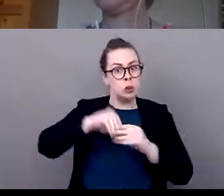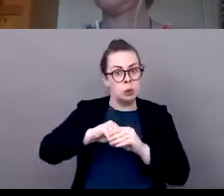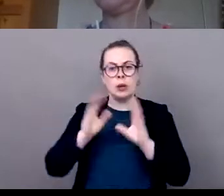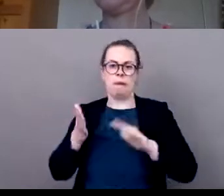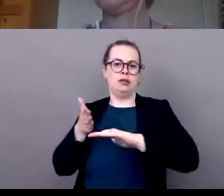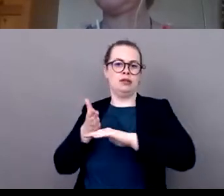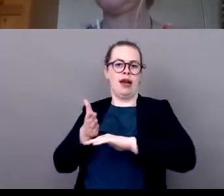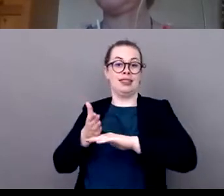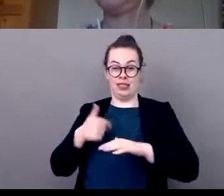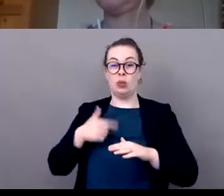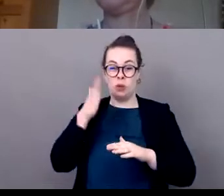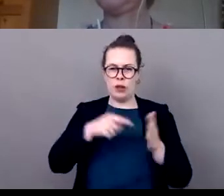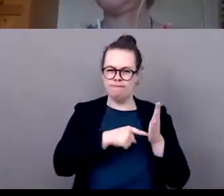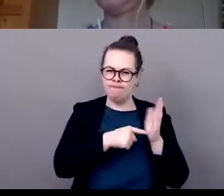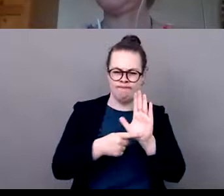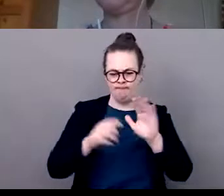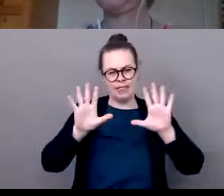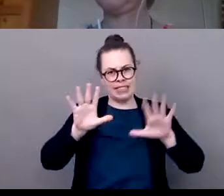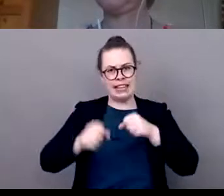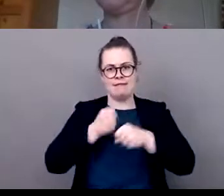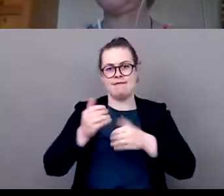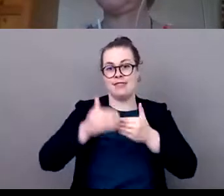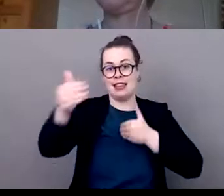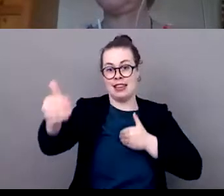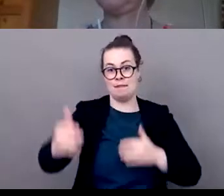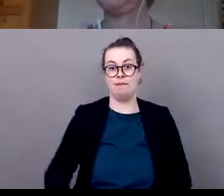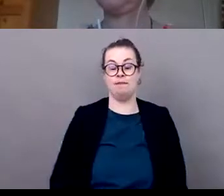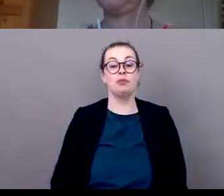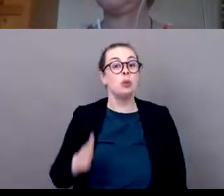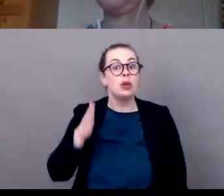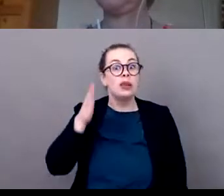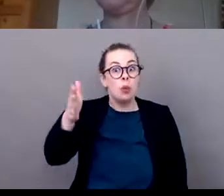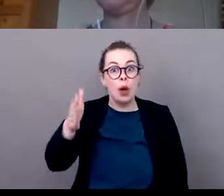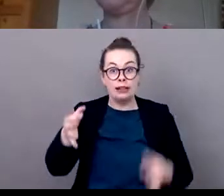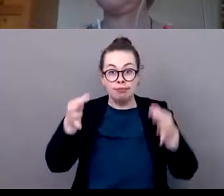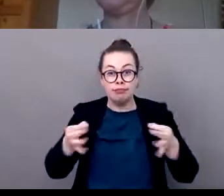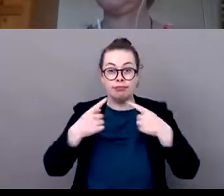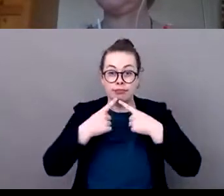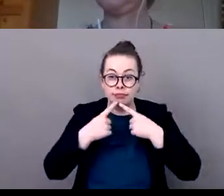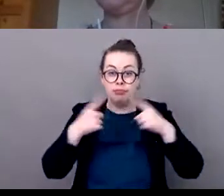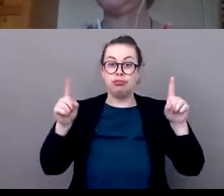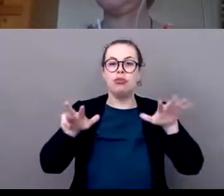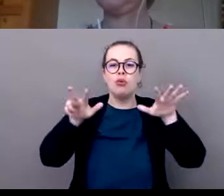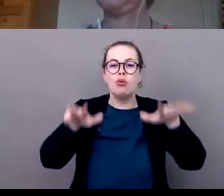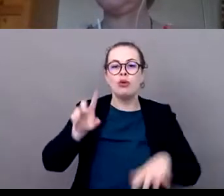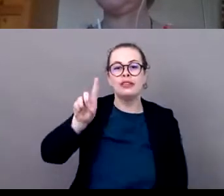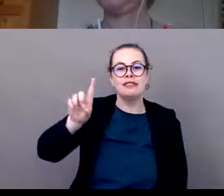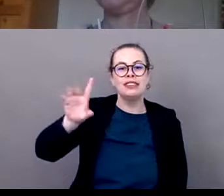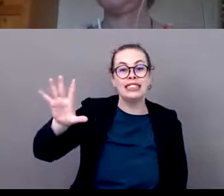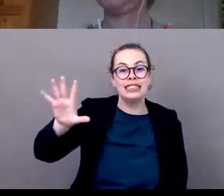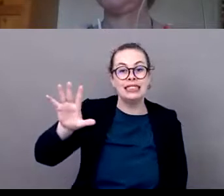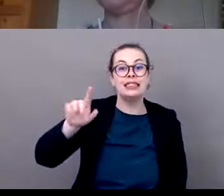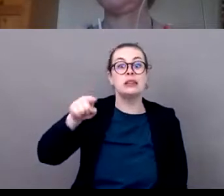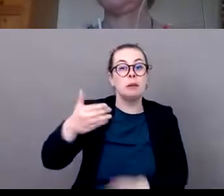handicap et de l'accès. Lorsque nous lancerons notre plateforme le 19 août, 5